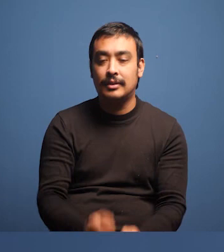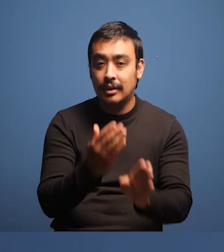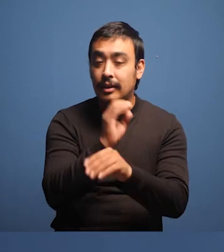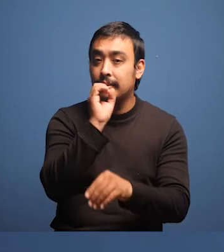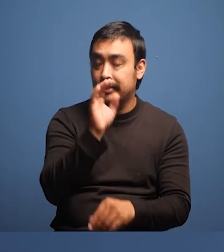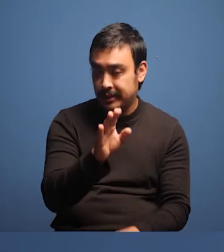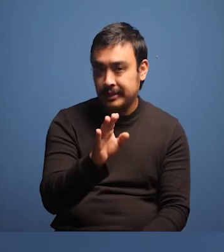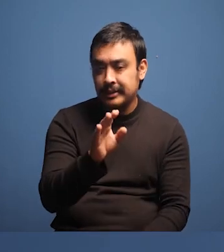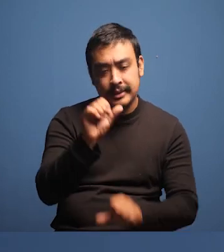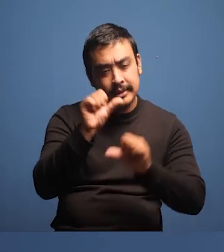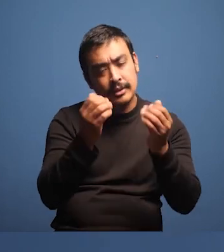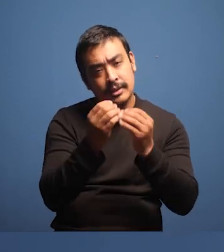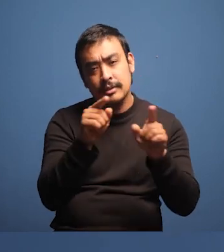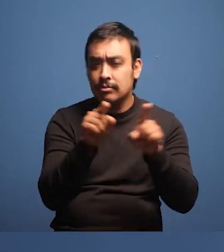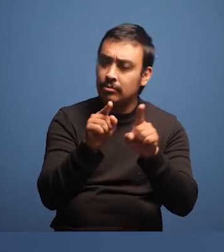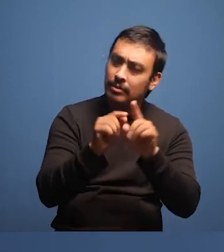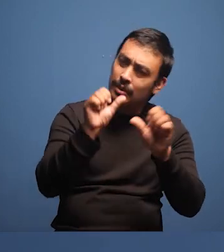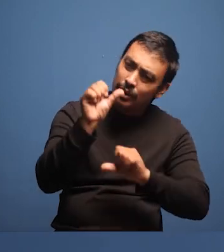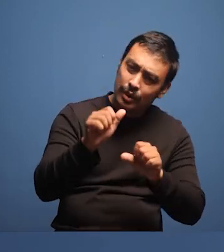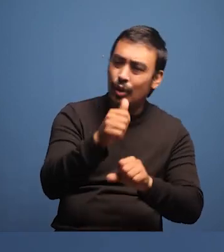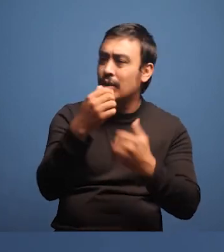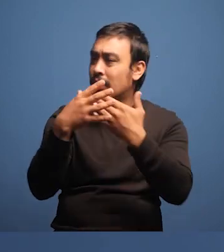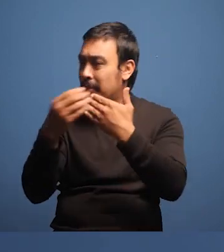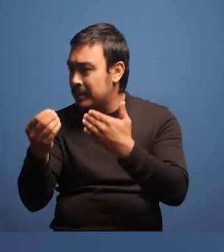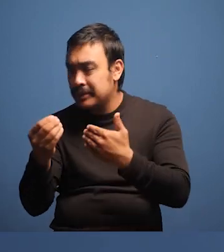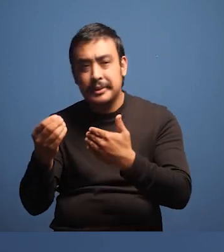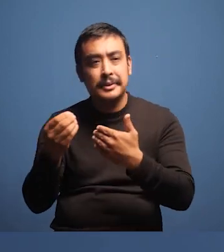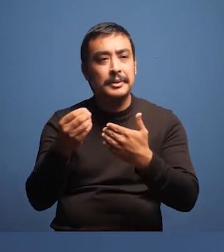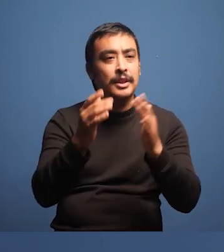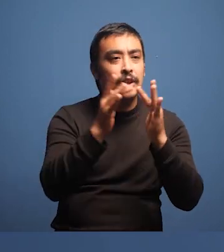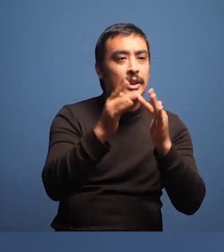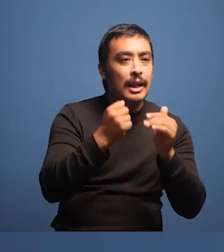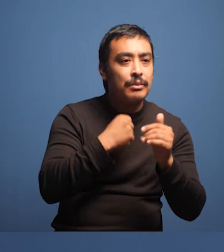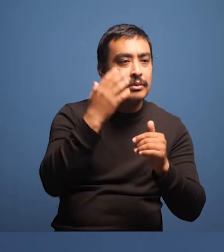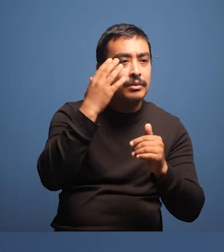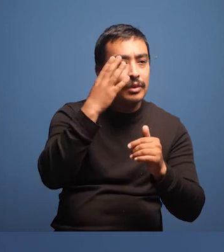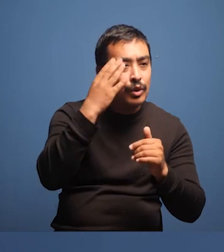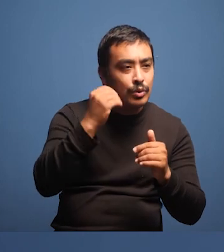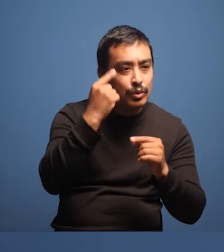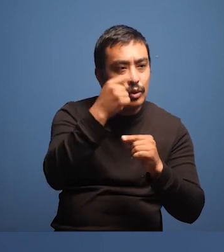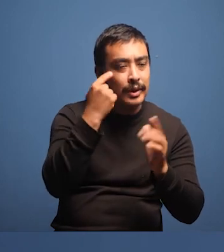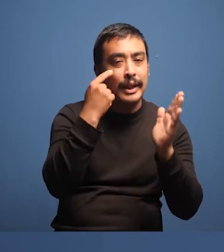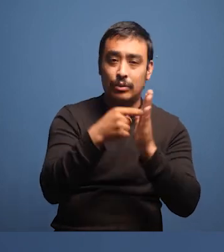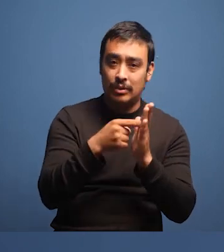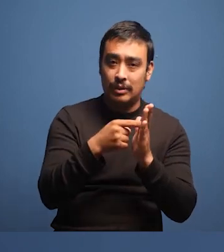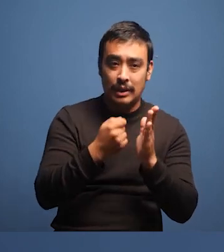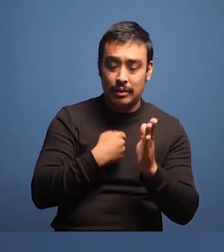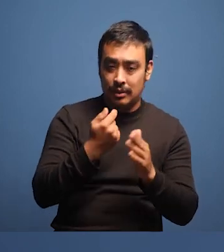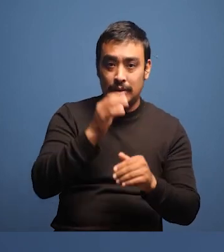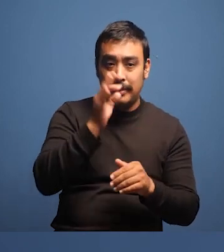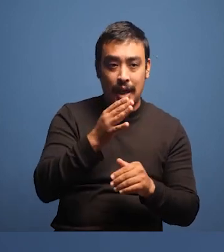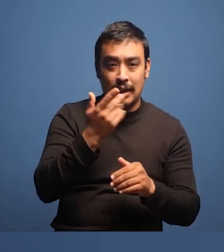त जे गर्नुहुन्छ जस्तो गर्नुहुन्छ अरूको कपी गरेर चाहिँ इन्टरनेटमा चाहिँ आफ्नो फेक फेस देखाउने मार्क्स आफूलाई आफ्नो रियललाई चाहिँ